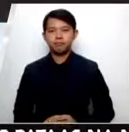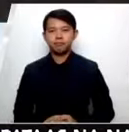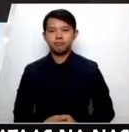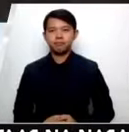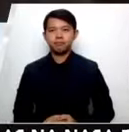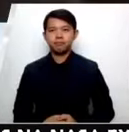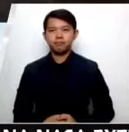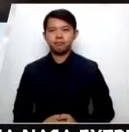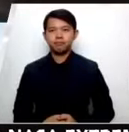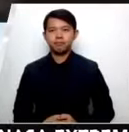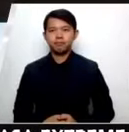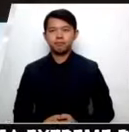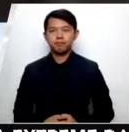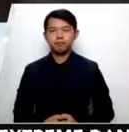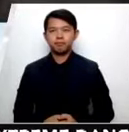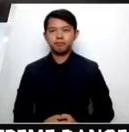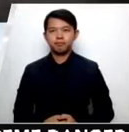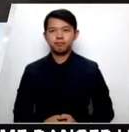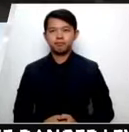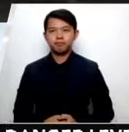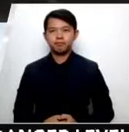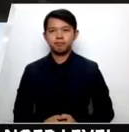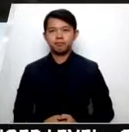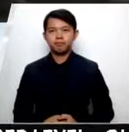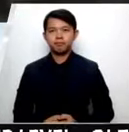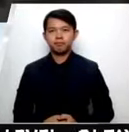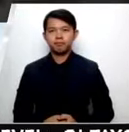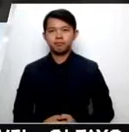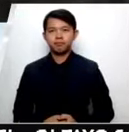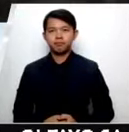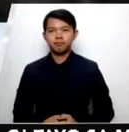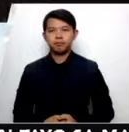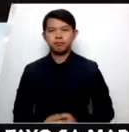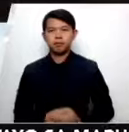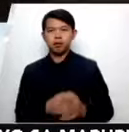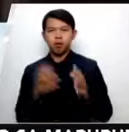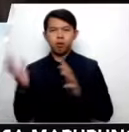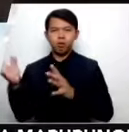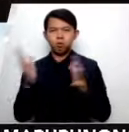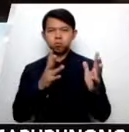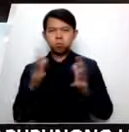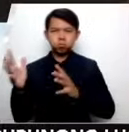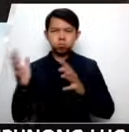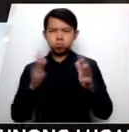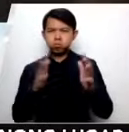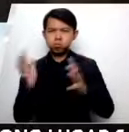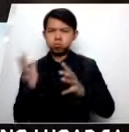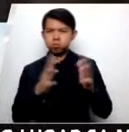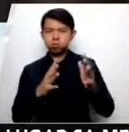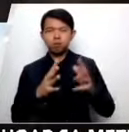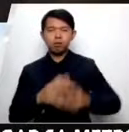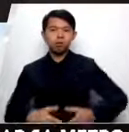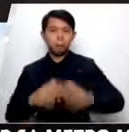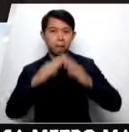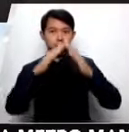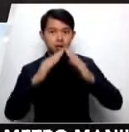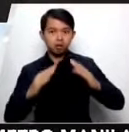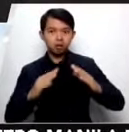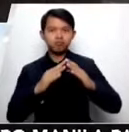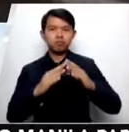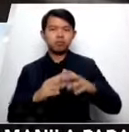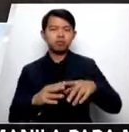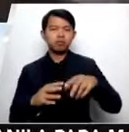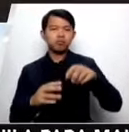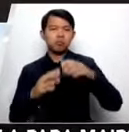Nation natuklap at tinangay ng malakas na hangin ng mga bubong sa isang Plaza sa takurong City Sultan Kudarat